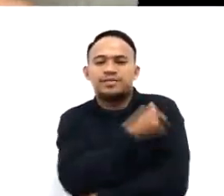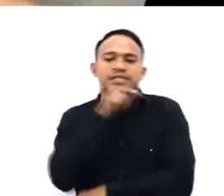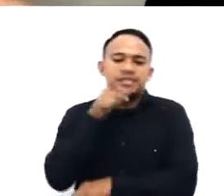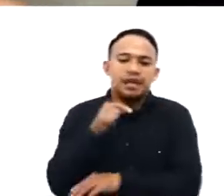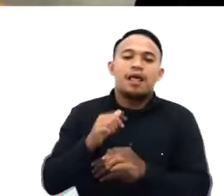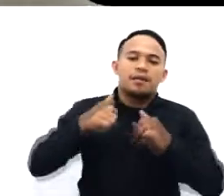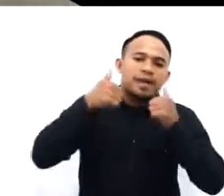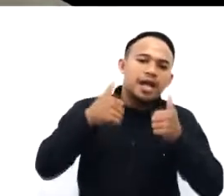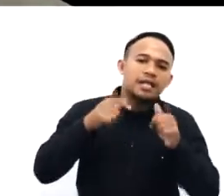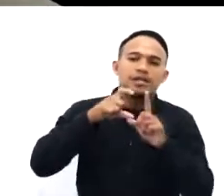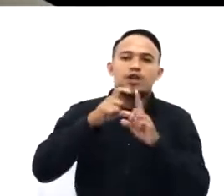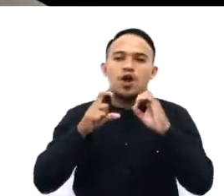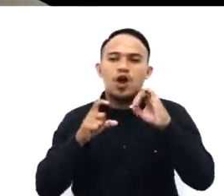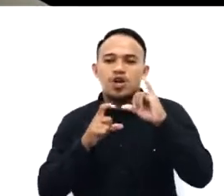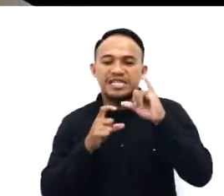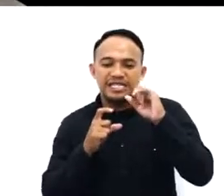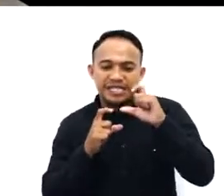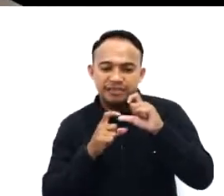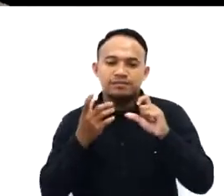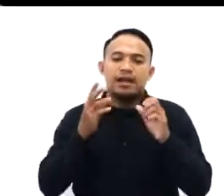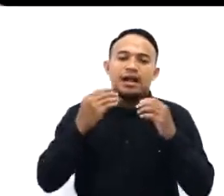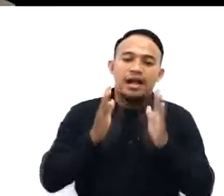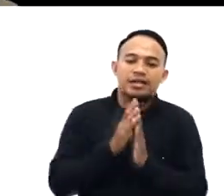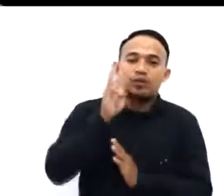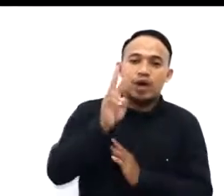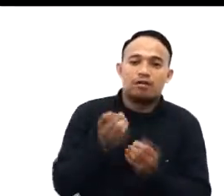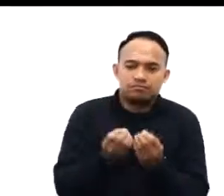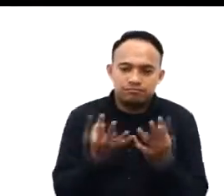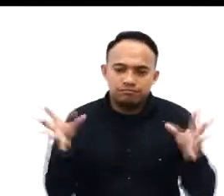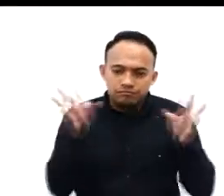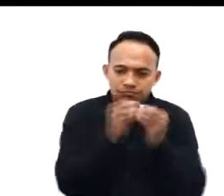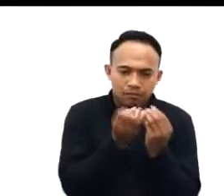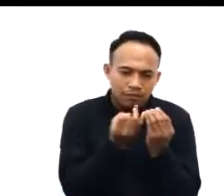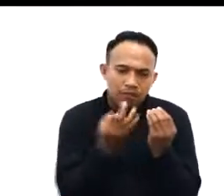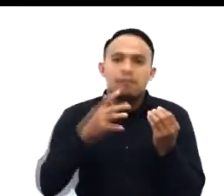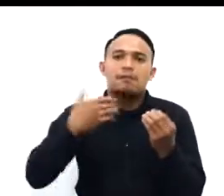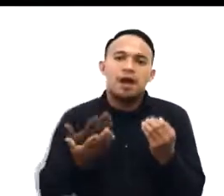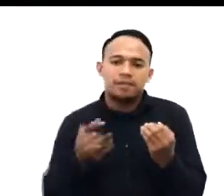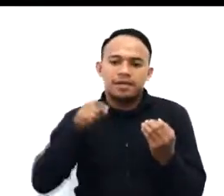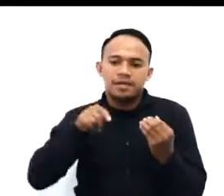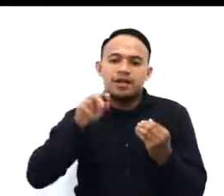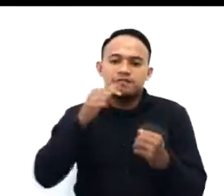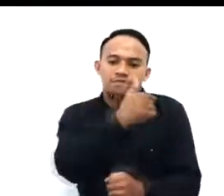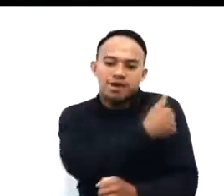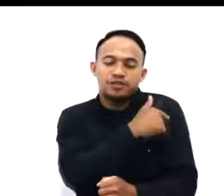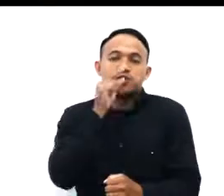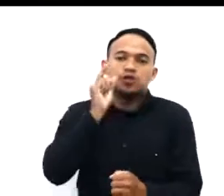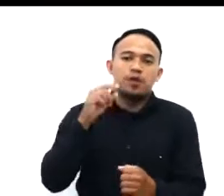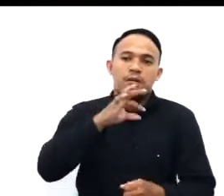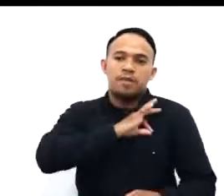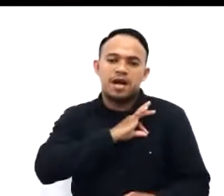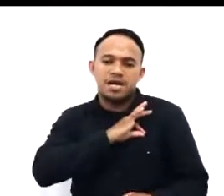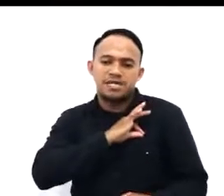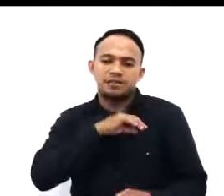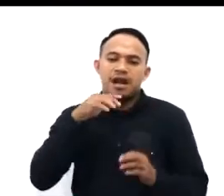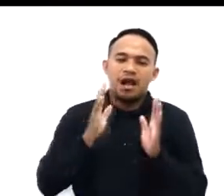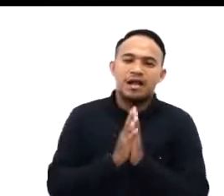diikuti oleh semua unsur, termasuk juga pernyataannya atau SE-nya dari Pak Mendagri